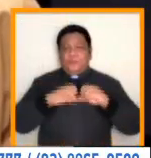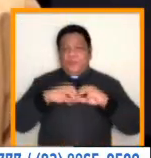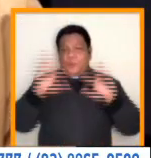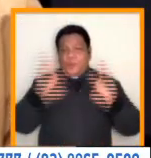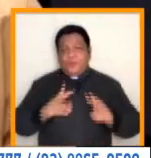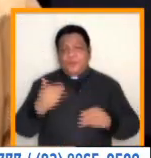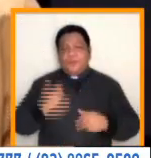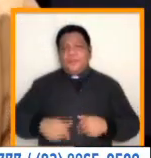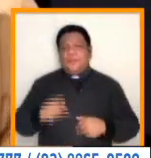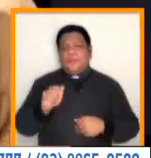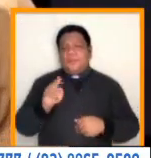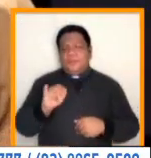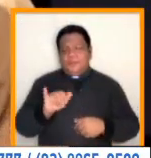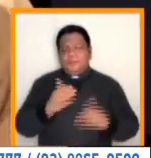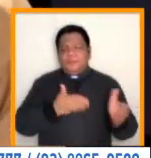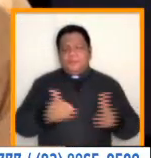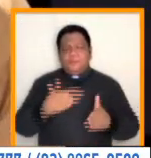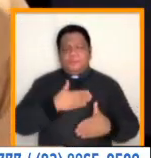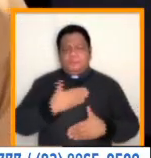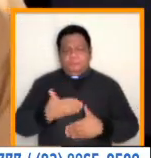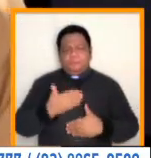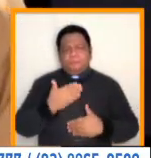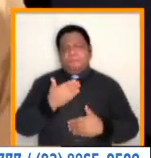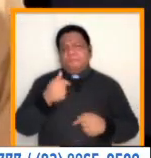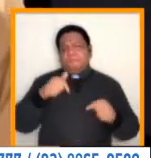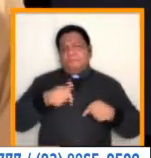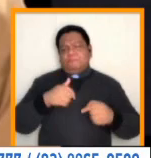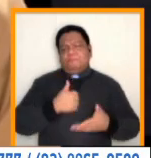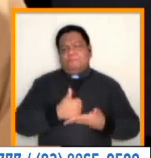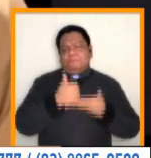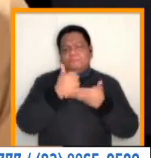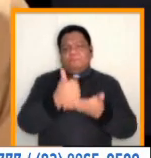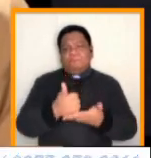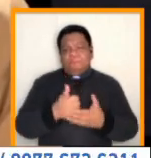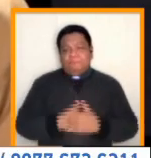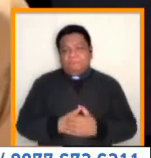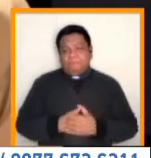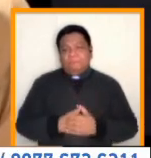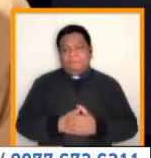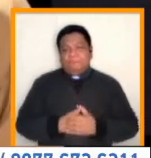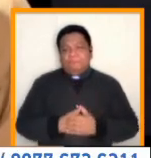Magplano para sigurado. I am ready. Serbisyong totoo ng GMA News.